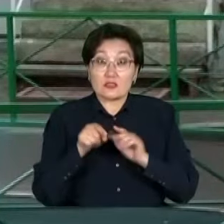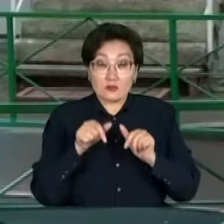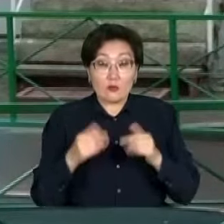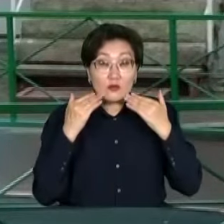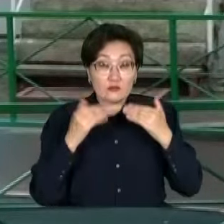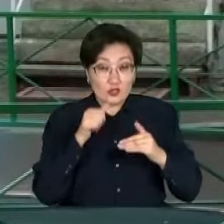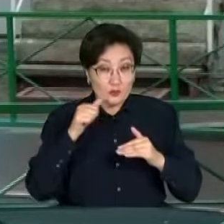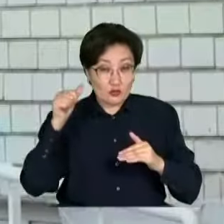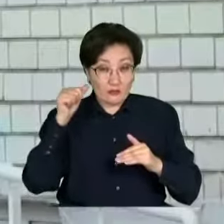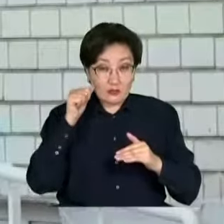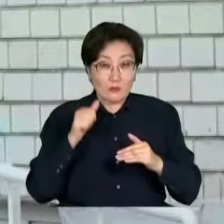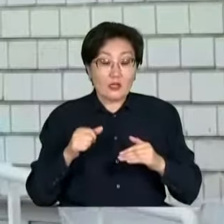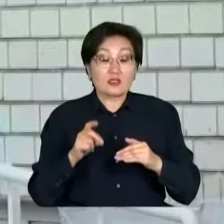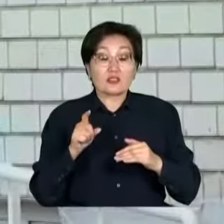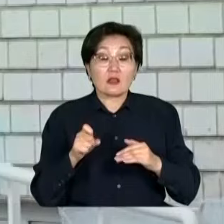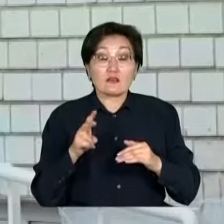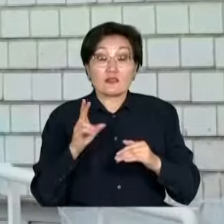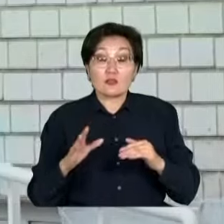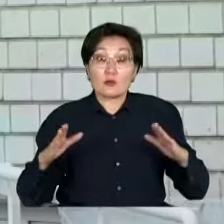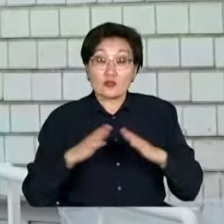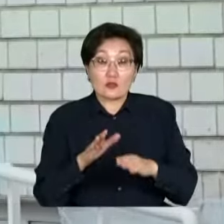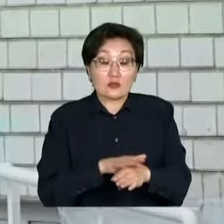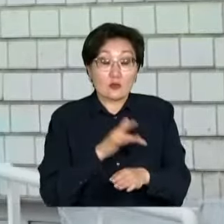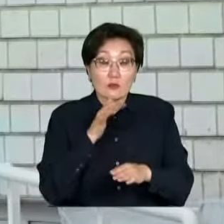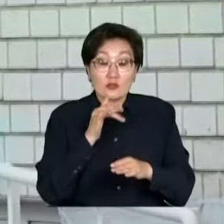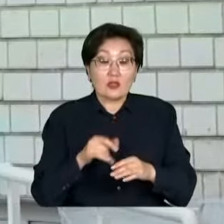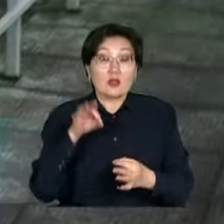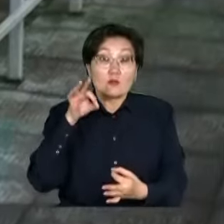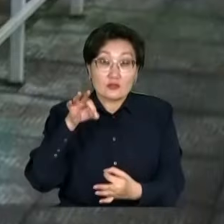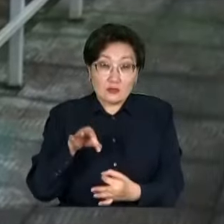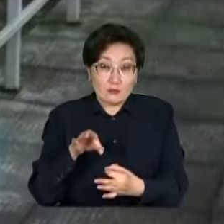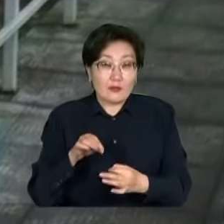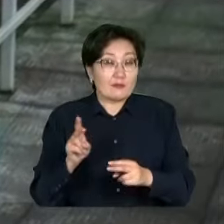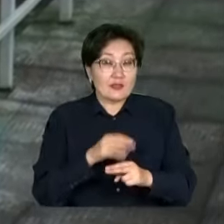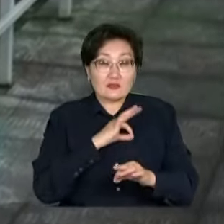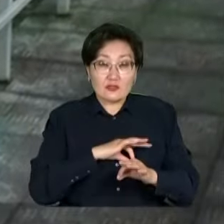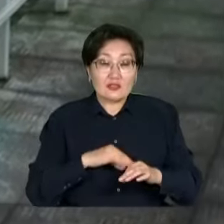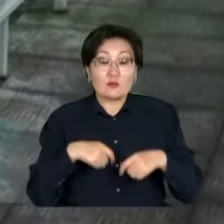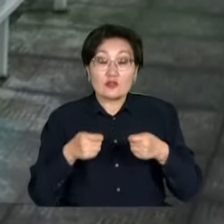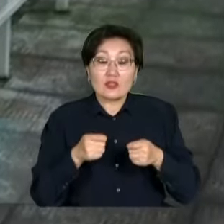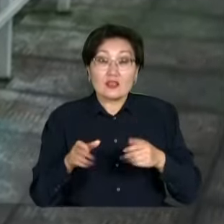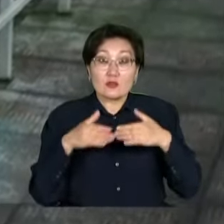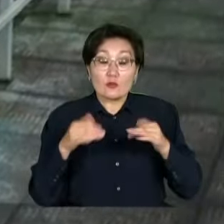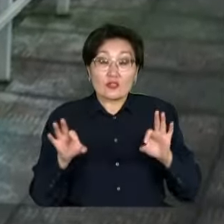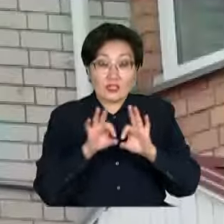конце прошлого года. 100-квартирный дом длительное время простоял без ввода в эксплуатацию из-за отсутствия